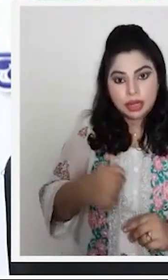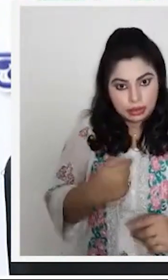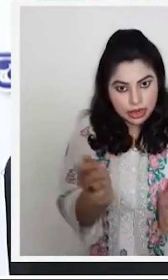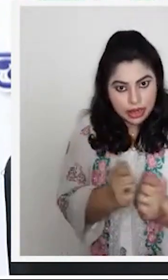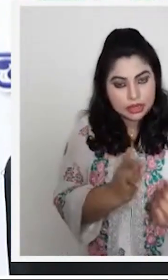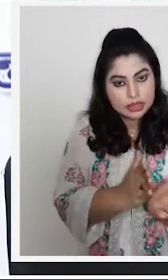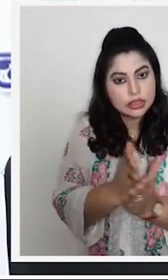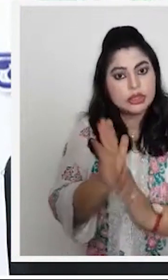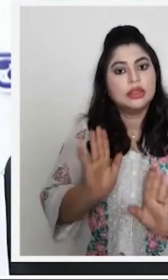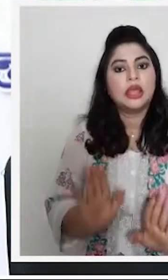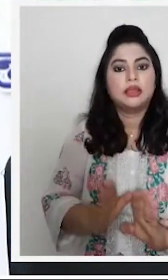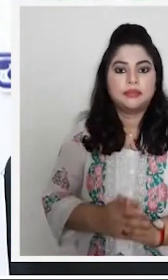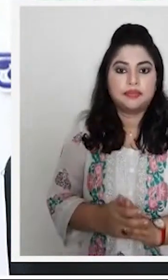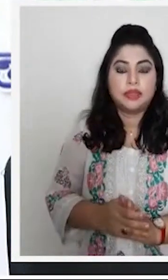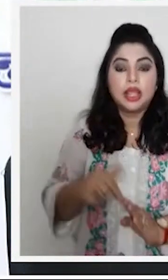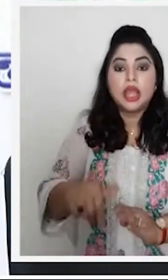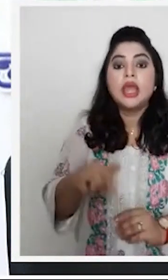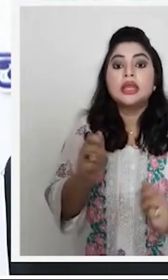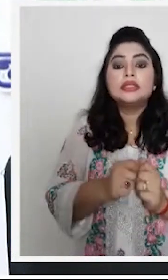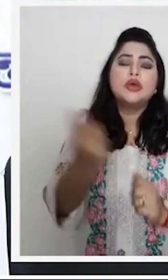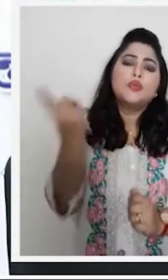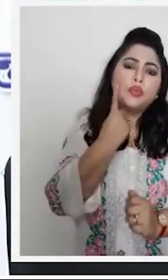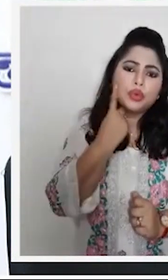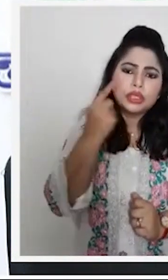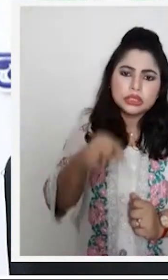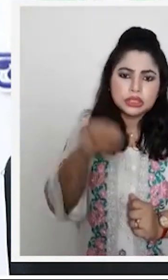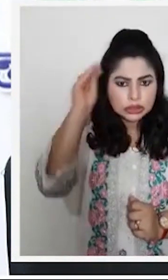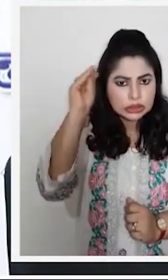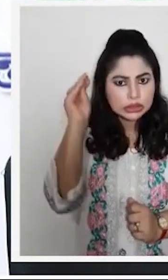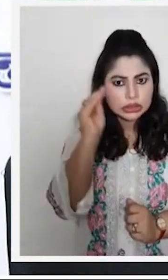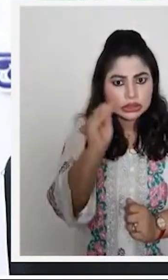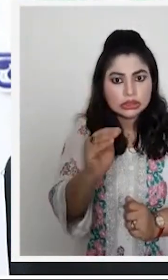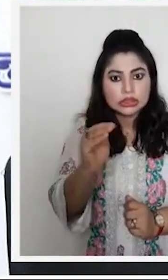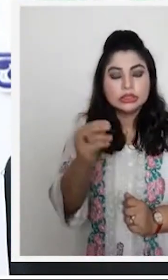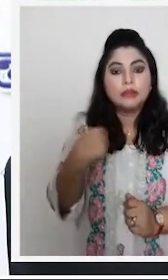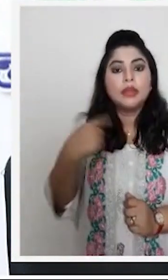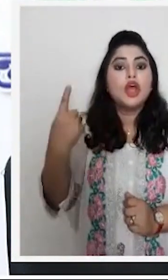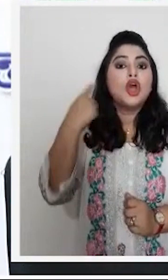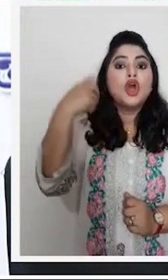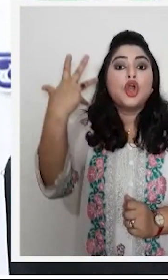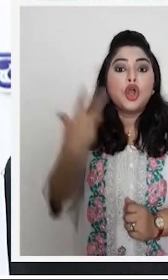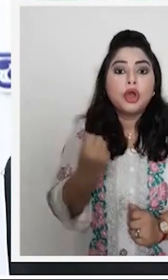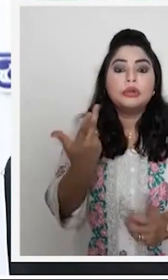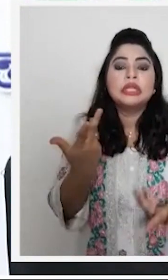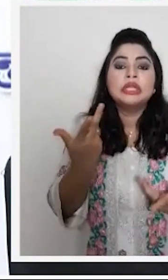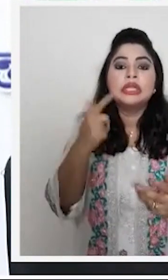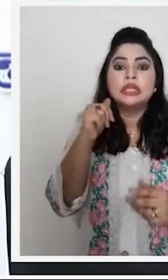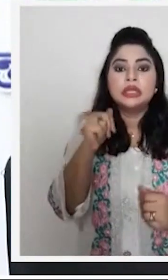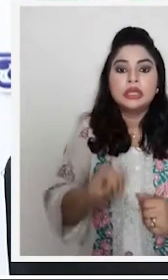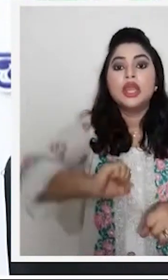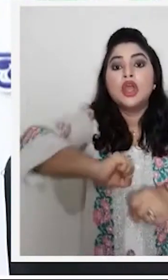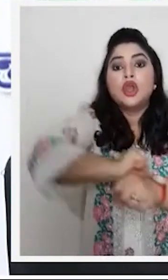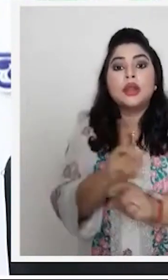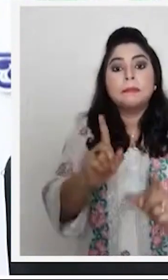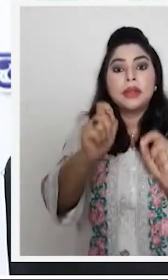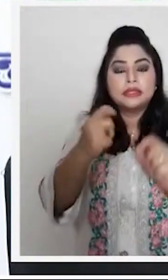ভুলে না যাই এবং নিজের সতর্কতা নিজের সাবধানতা আমরা অবলম্বন থেকে দূরে না থাকি। এ পর্যায়ে প্রতিদিন আপনারা